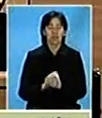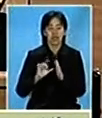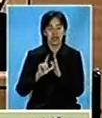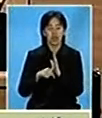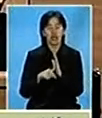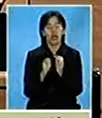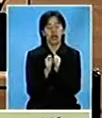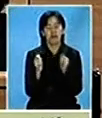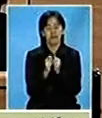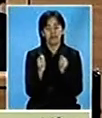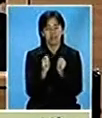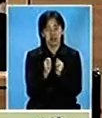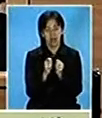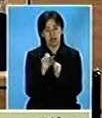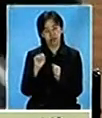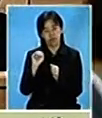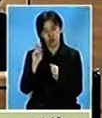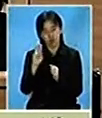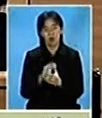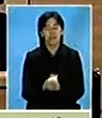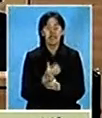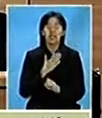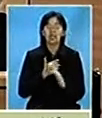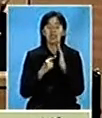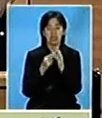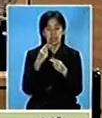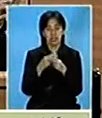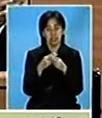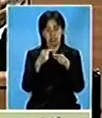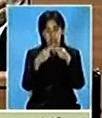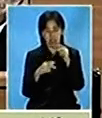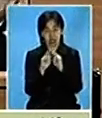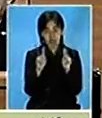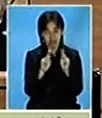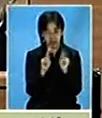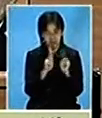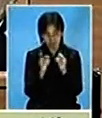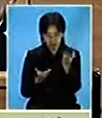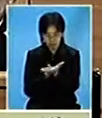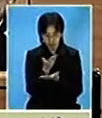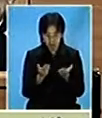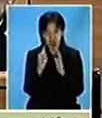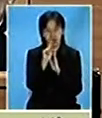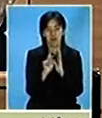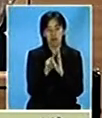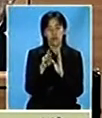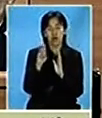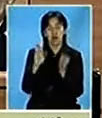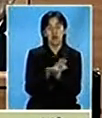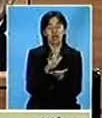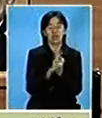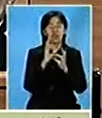กรรมการวิสามัญกิจการวุฒิสภาขอเสนอรายชื่อกรรมการร่วมกันเพื่อพิจารณาร่างพระราชบัญญัติจดหมายเหตุแห่งช